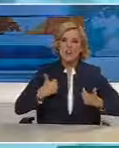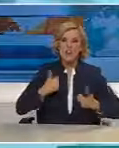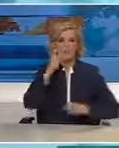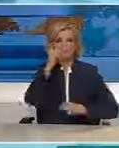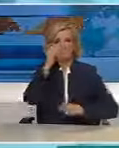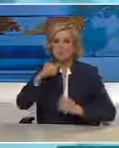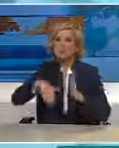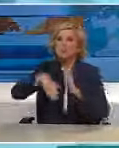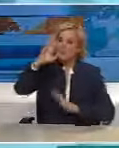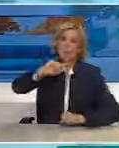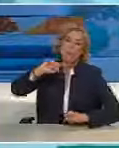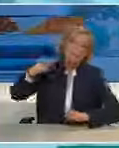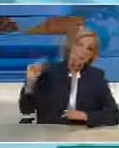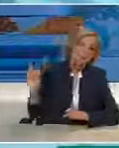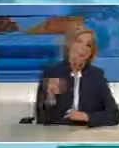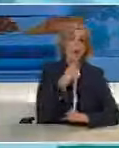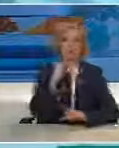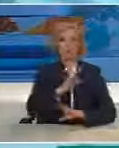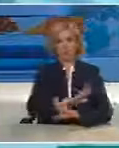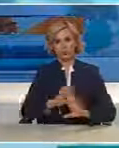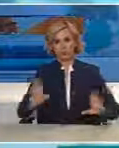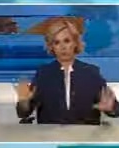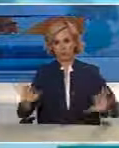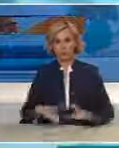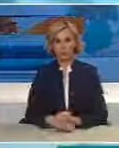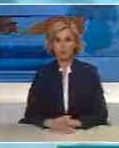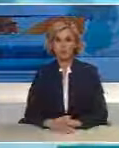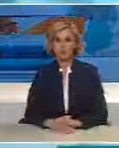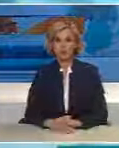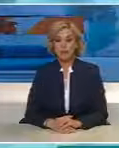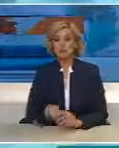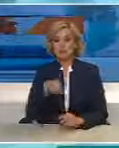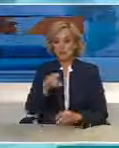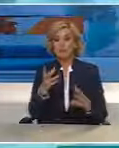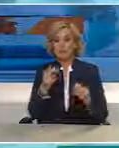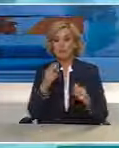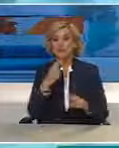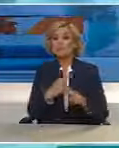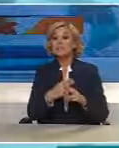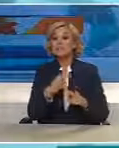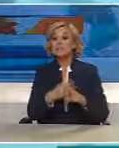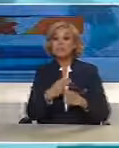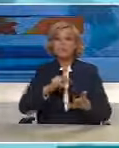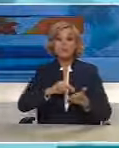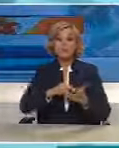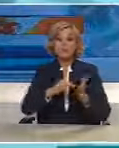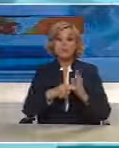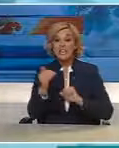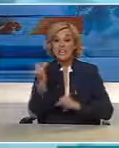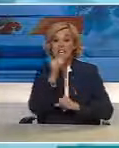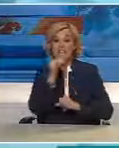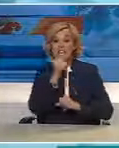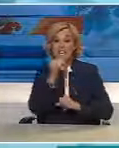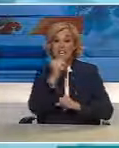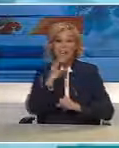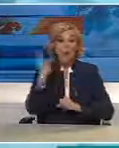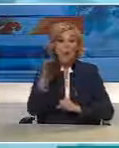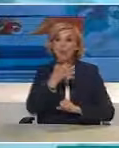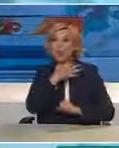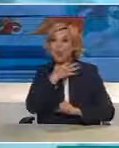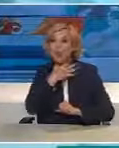όσο και τις τοπικές κοινότητες. Είναι ζήτημα λοιπόν ζωτικής σημασίας γρήγορα να διαγιγνώσκεται σε περιοχές που